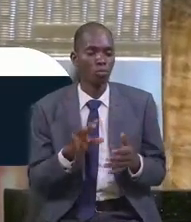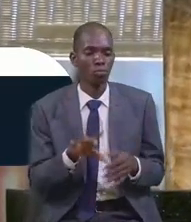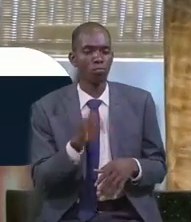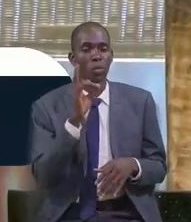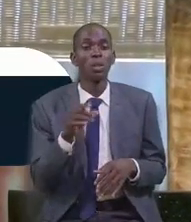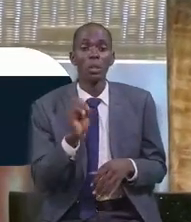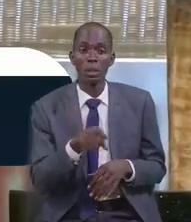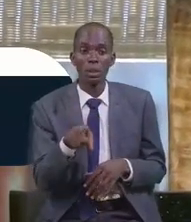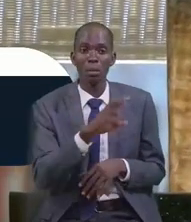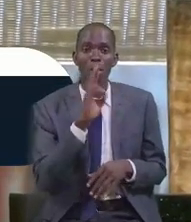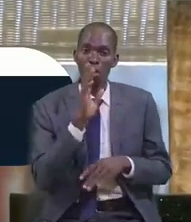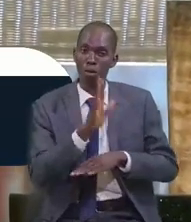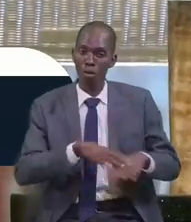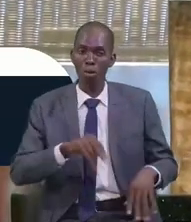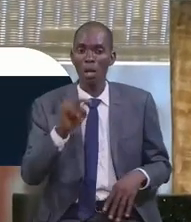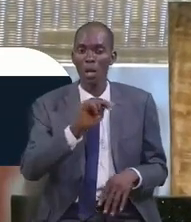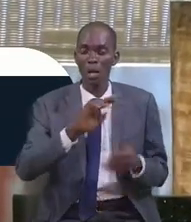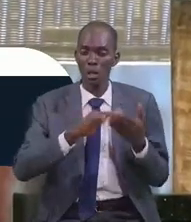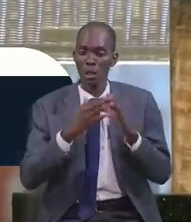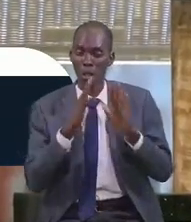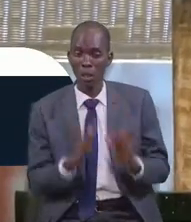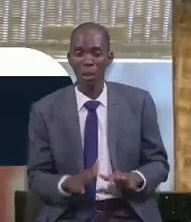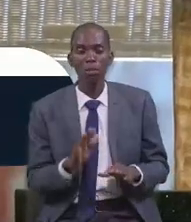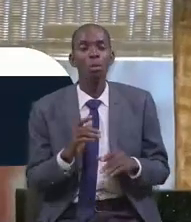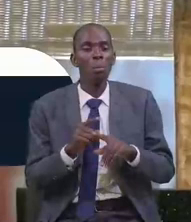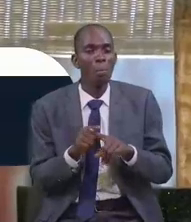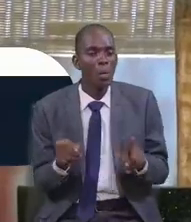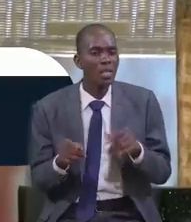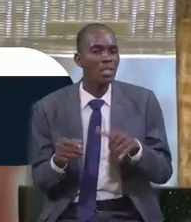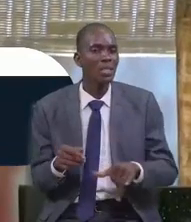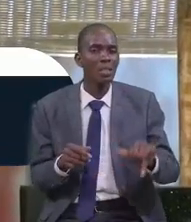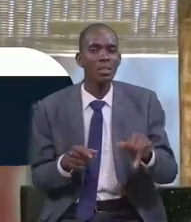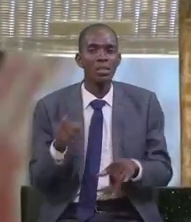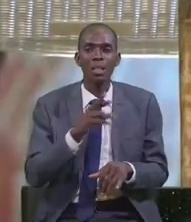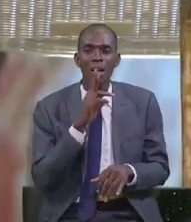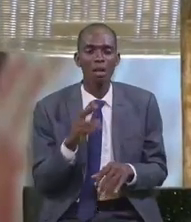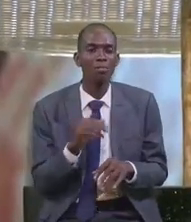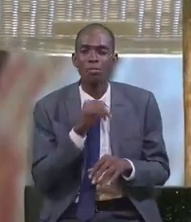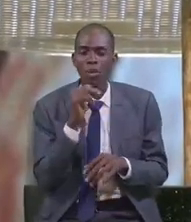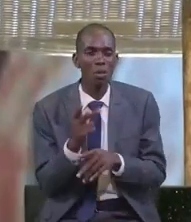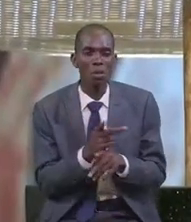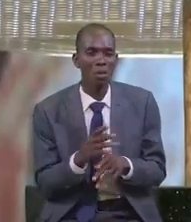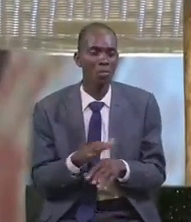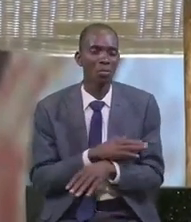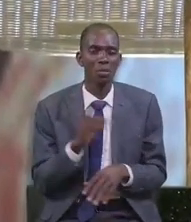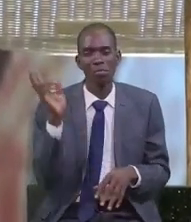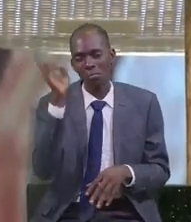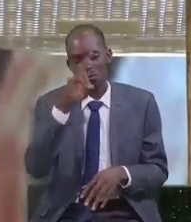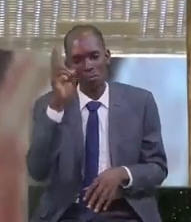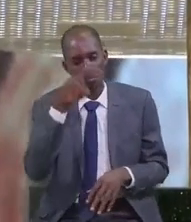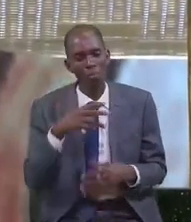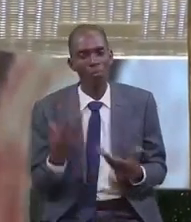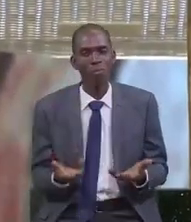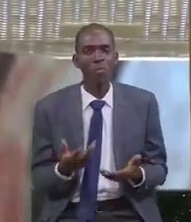Nazaréens, ils sont les Nazaréens, ils sont nommés Nazaréens. Oui, mais ils sont nonchalants, ils s'en fichent, ils mènent une